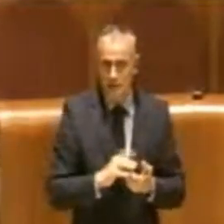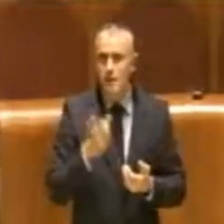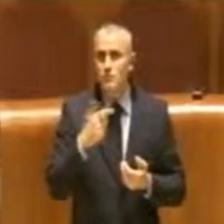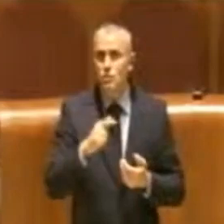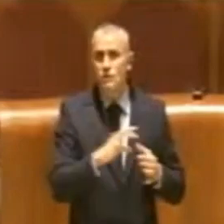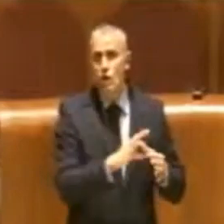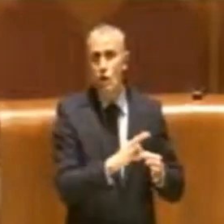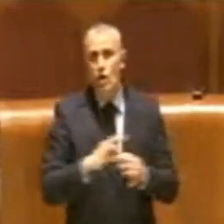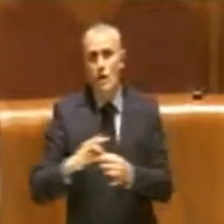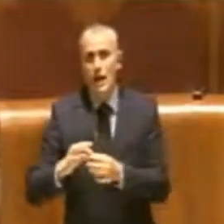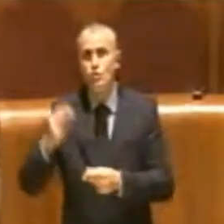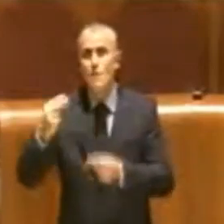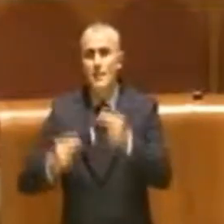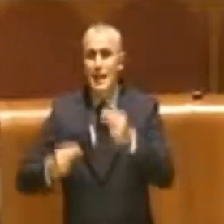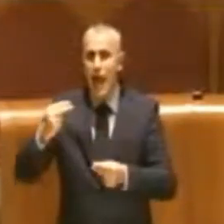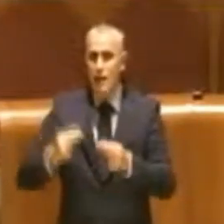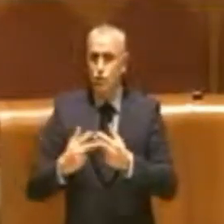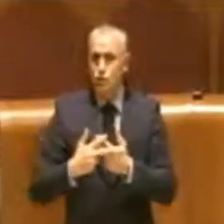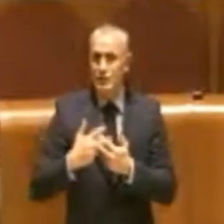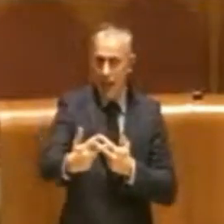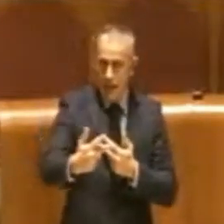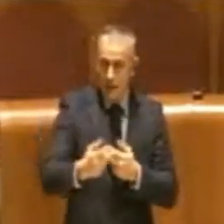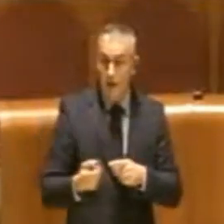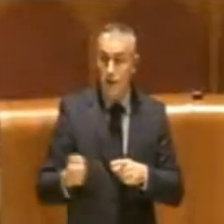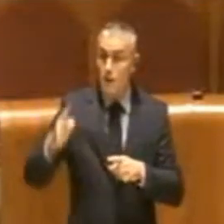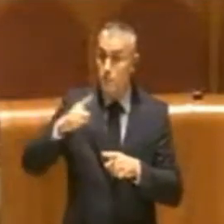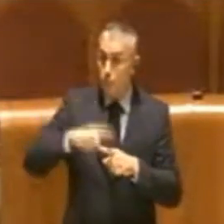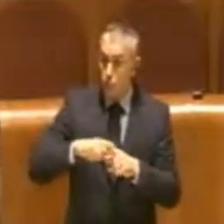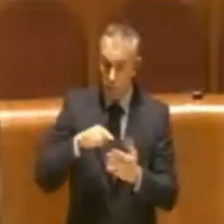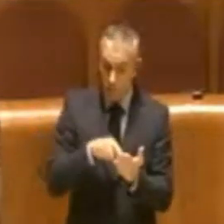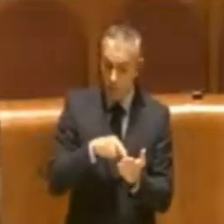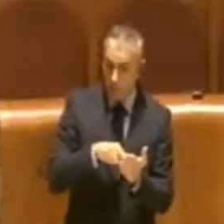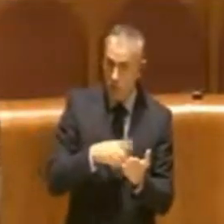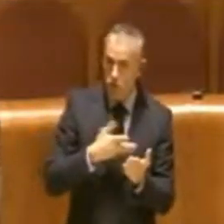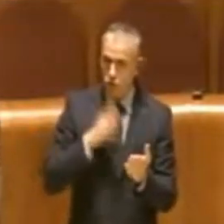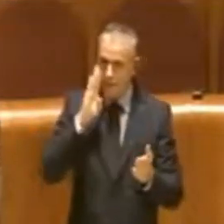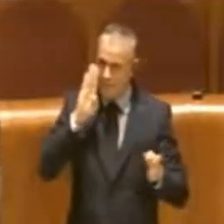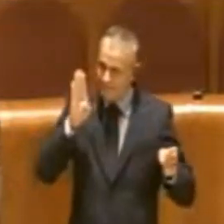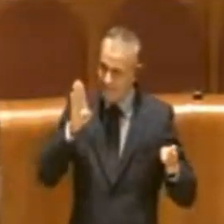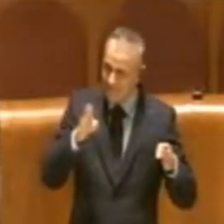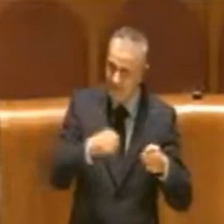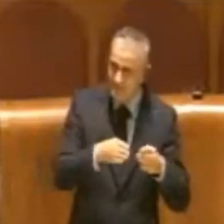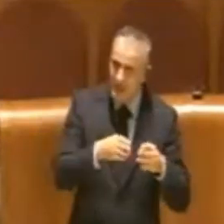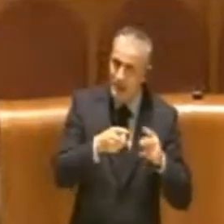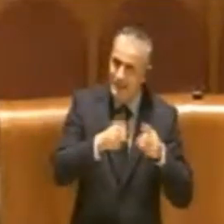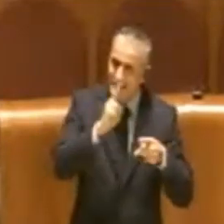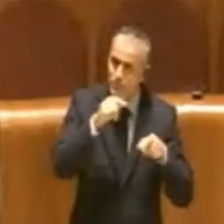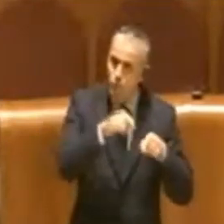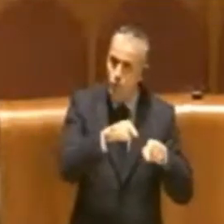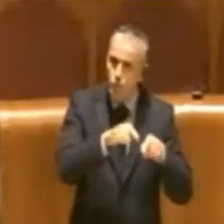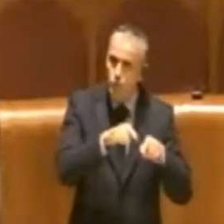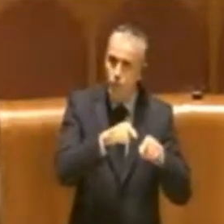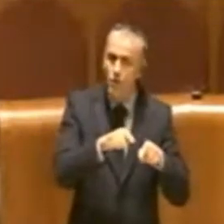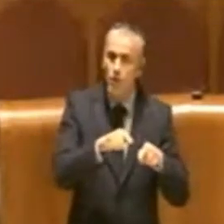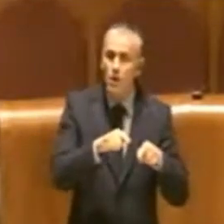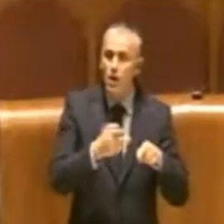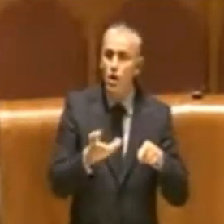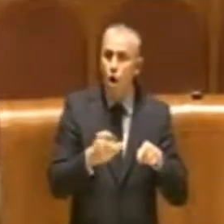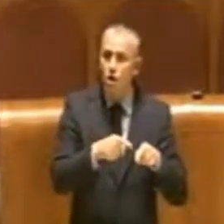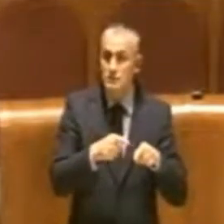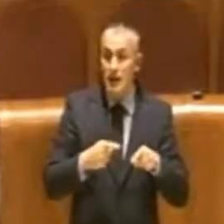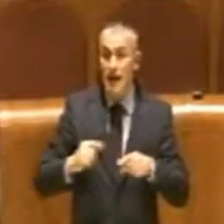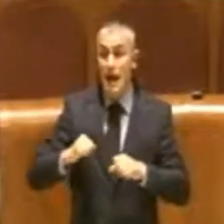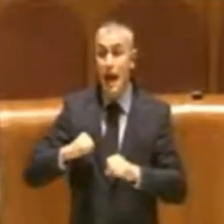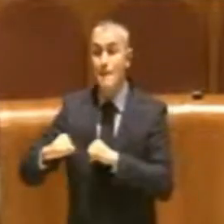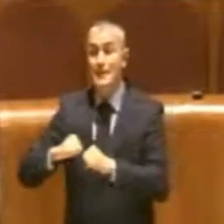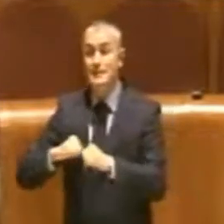al bilancio triennale, ma al tempo stesso ha, diciamo, un focus soprattutto su quello che l'amministrazione intende